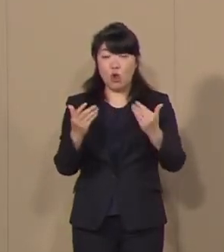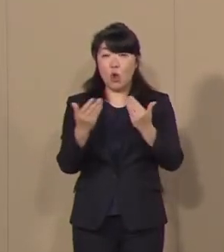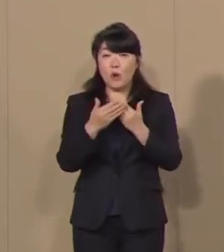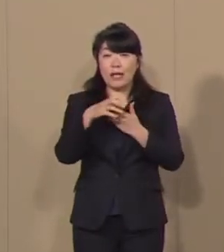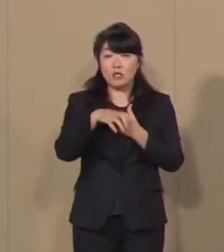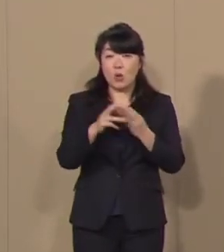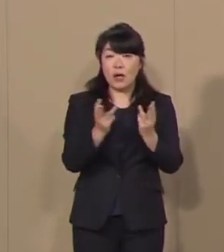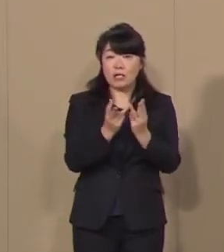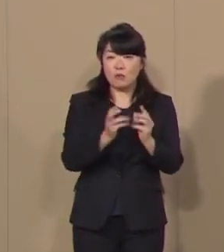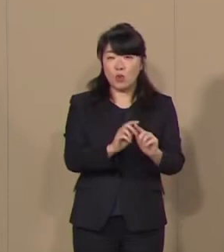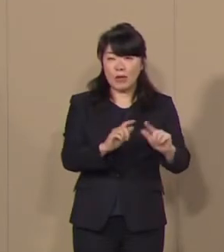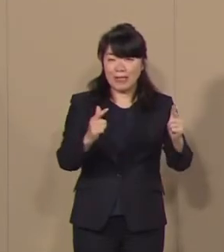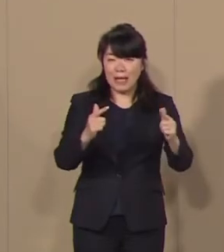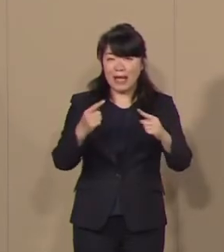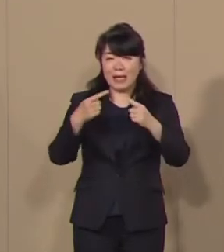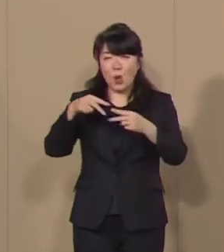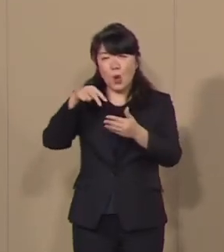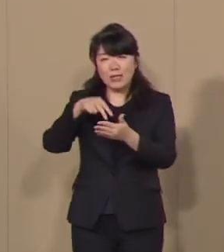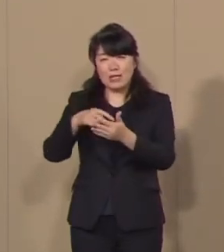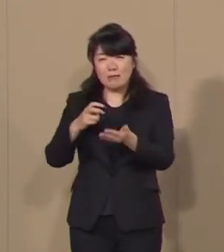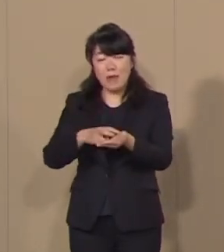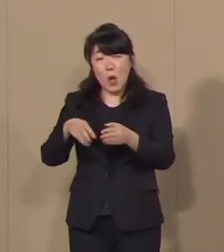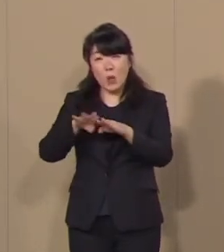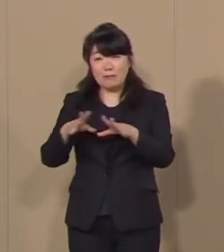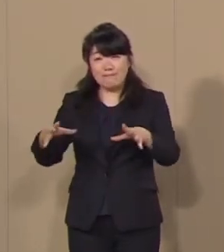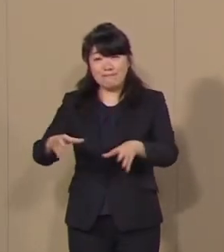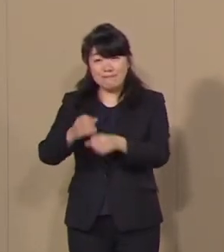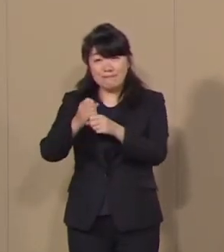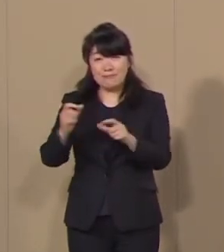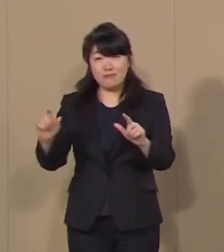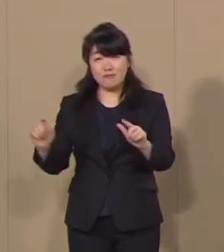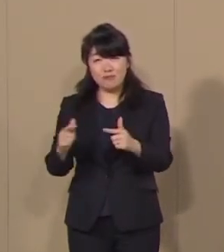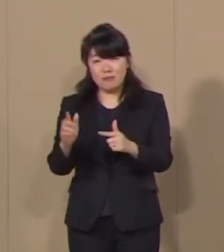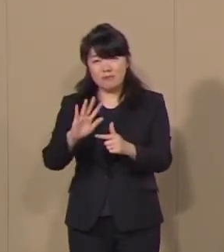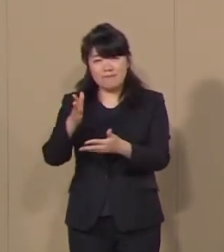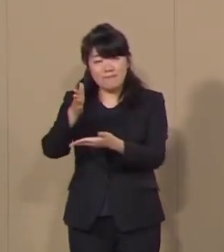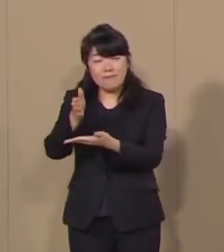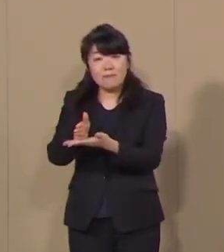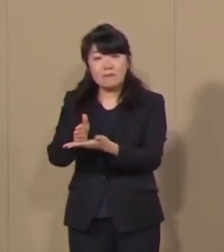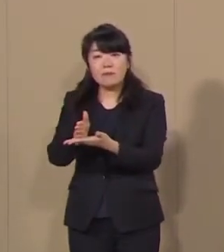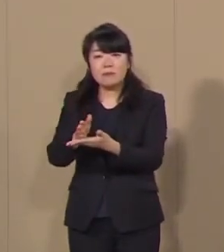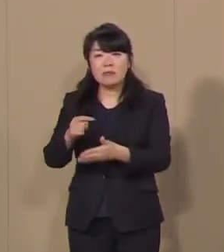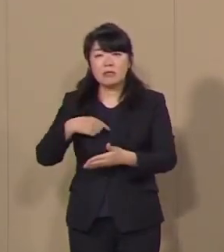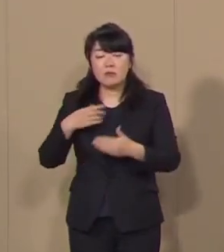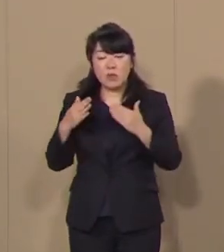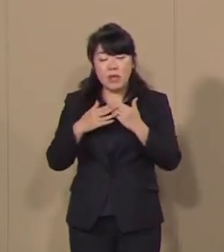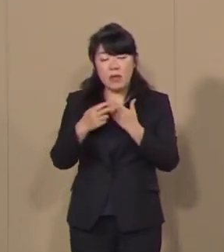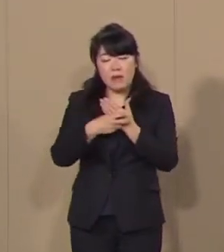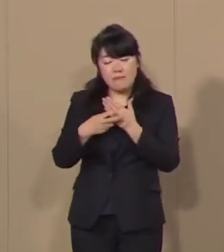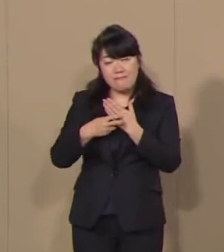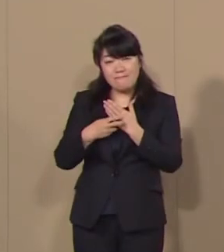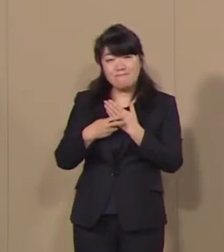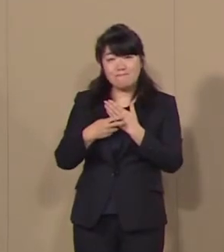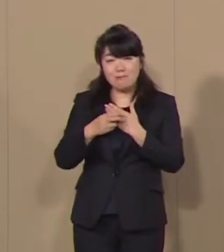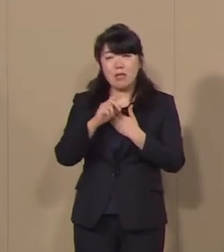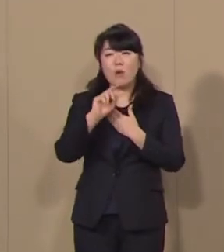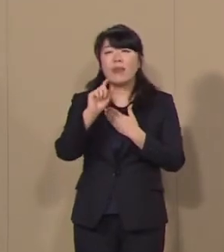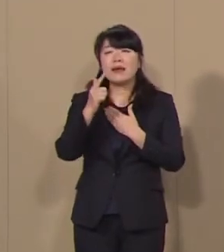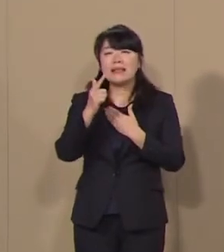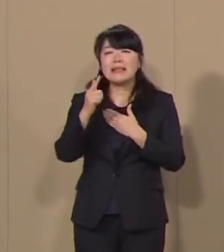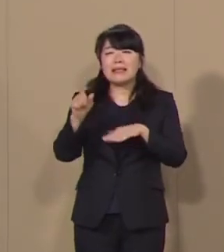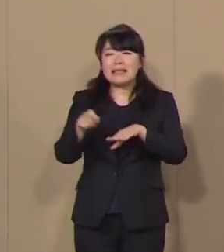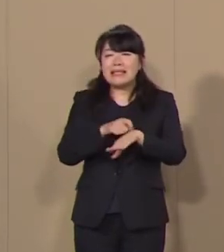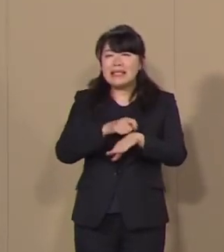公的病院再編統廃合にストップをかけます自宅療養ではなく臨時の